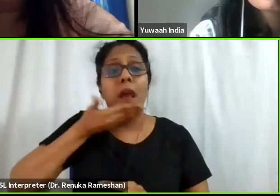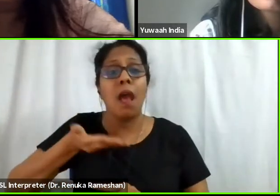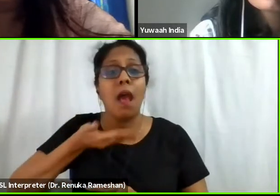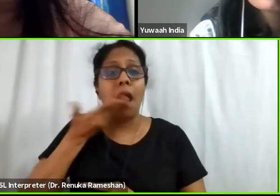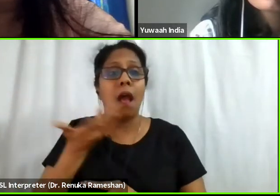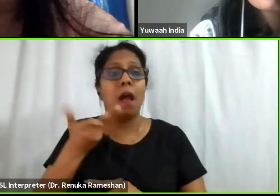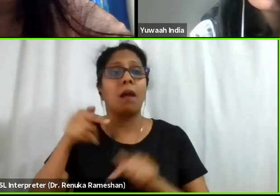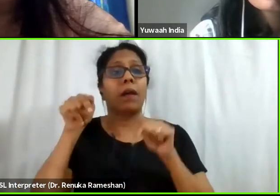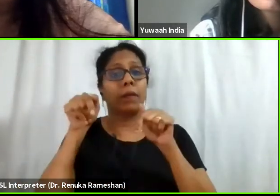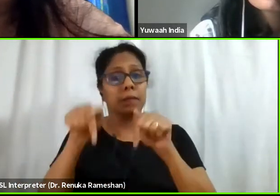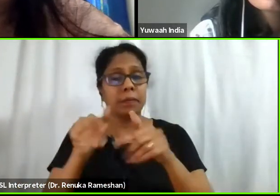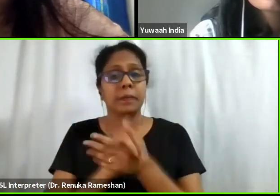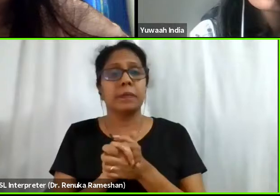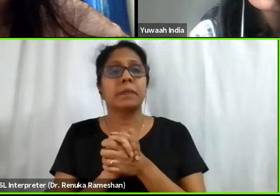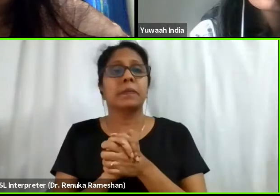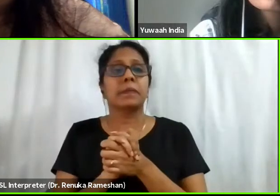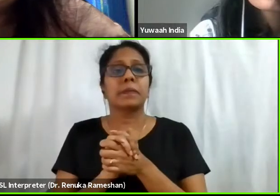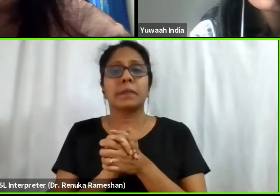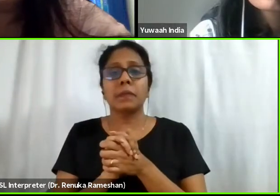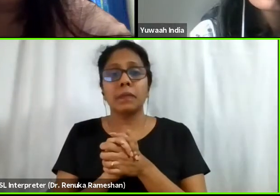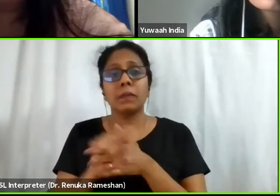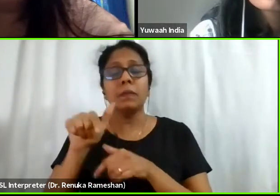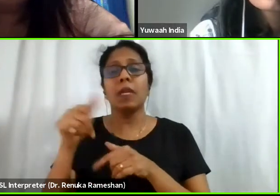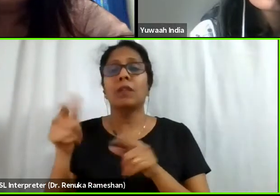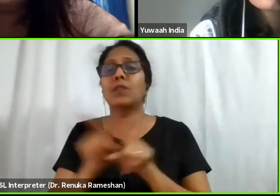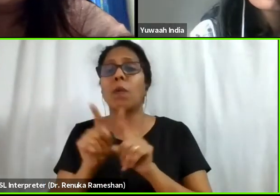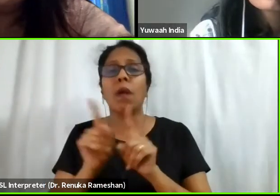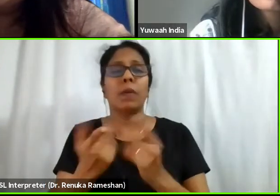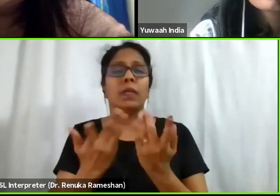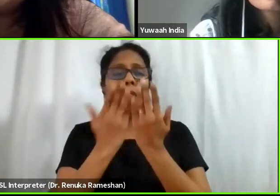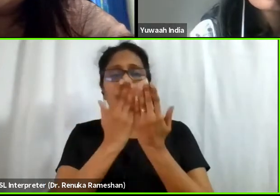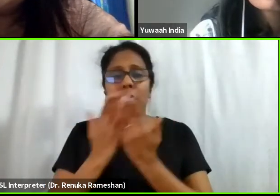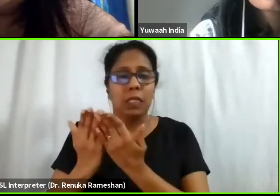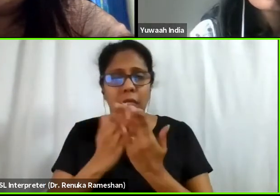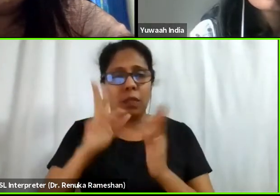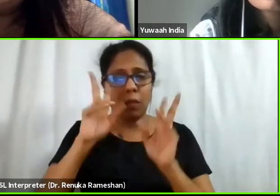बहुत ज्यादा पढ़ने से या बहुत ज्यादा